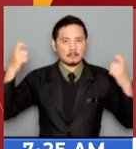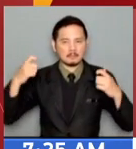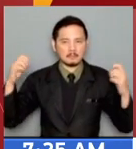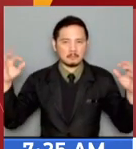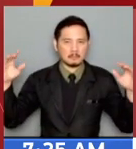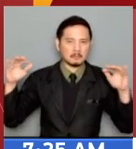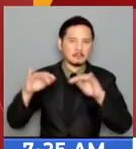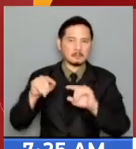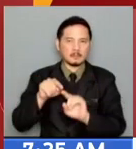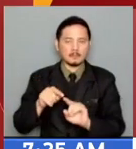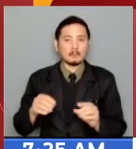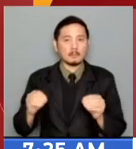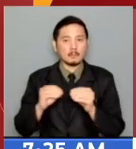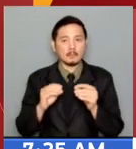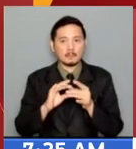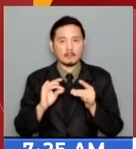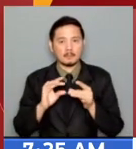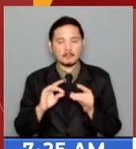Darlene, kumusta dyan?